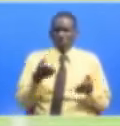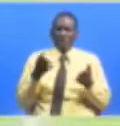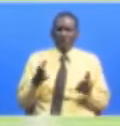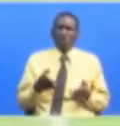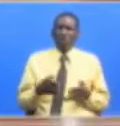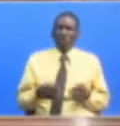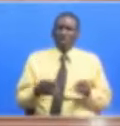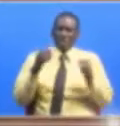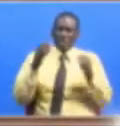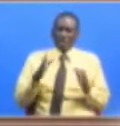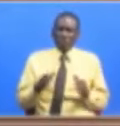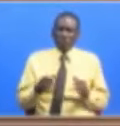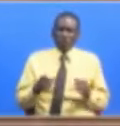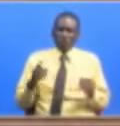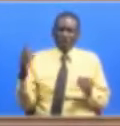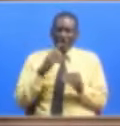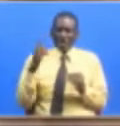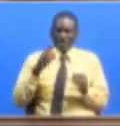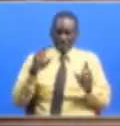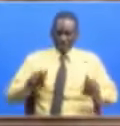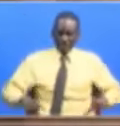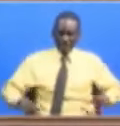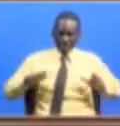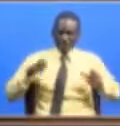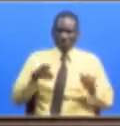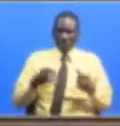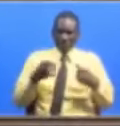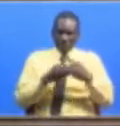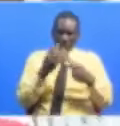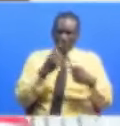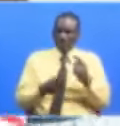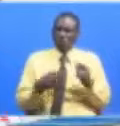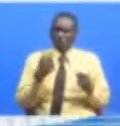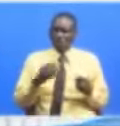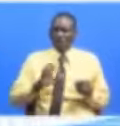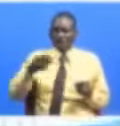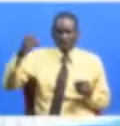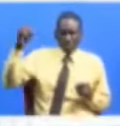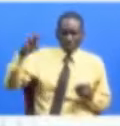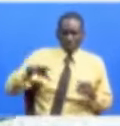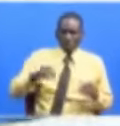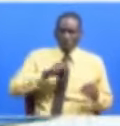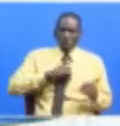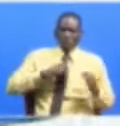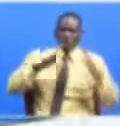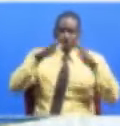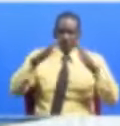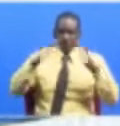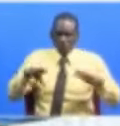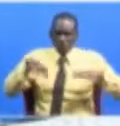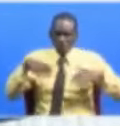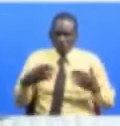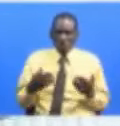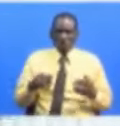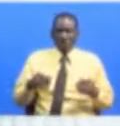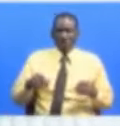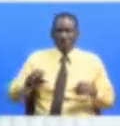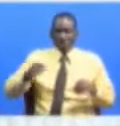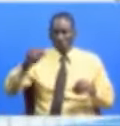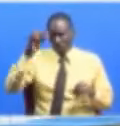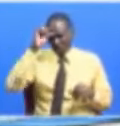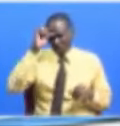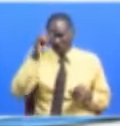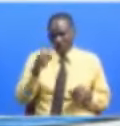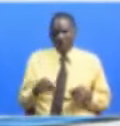je, aliyetia maisha ya mtoto huyu wa miaka 8 hatarini ni nani? Ni Kenya Power, mmiliki wa nyumba, au ni serikali